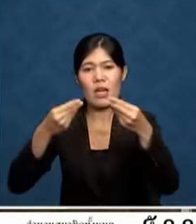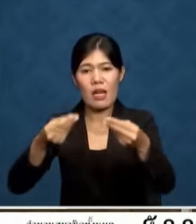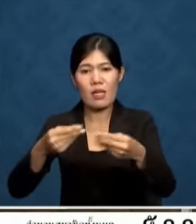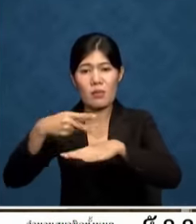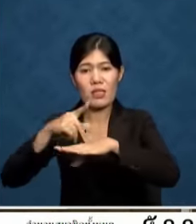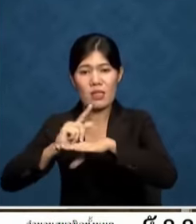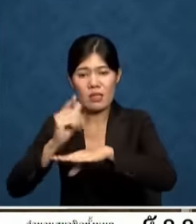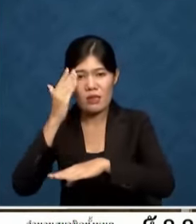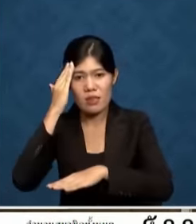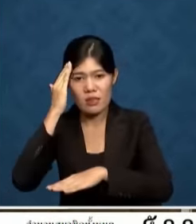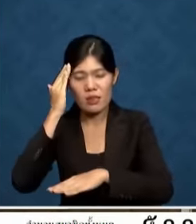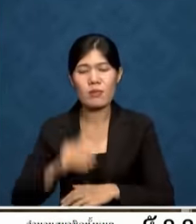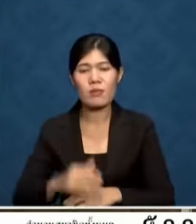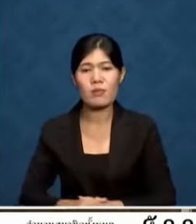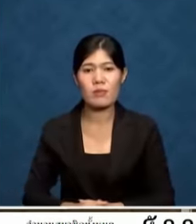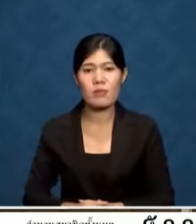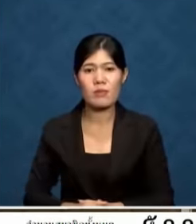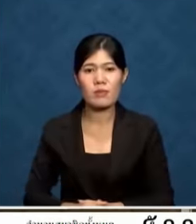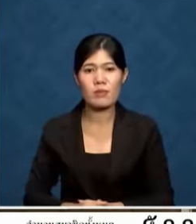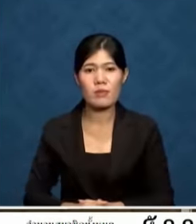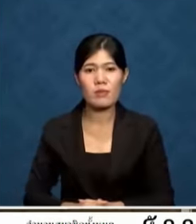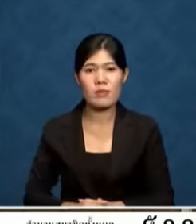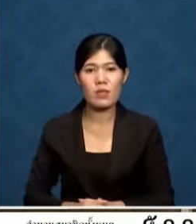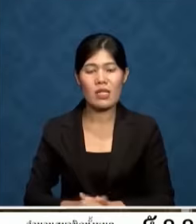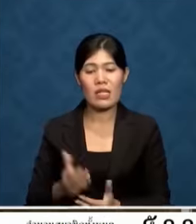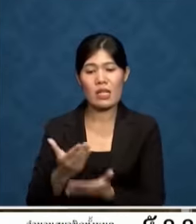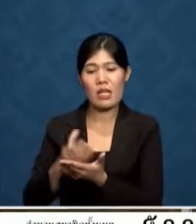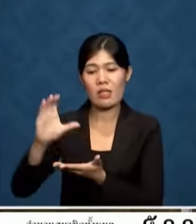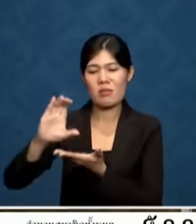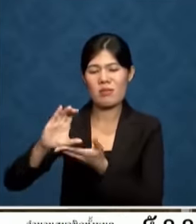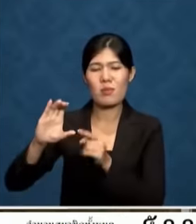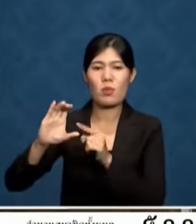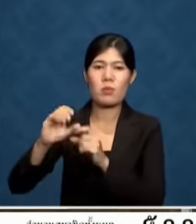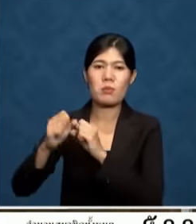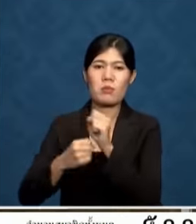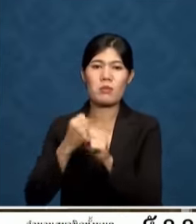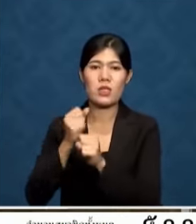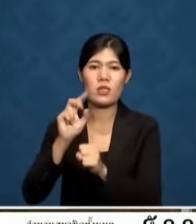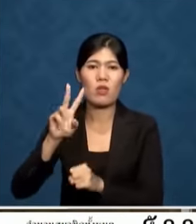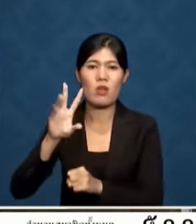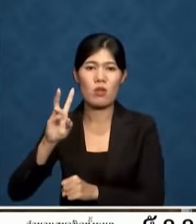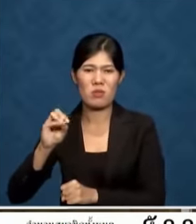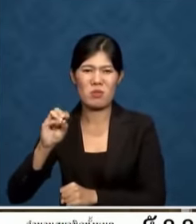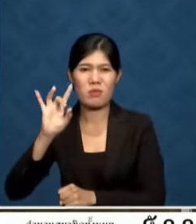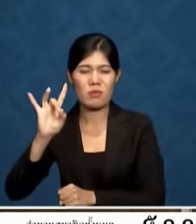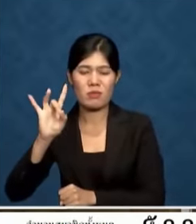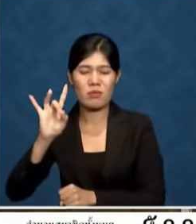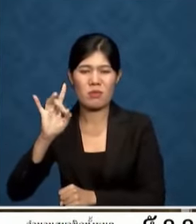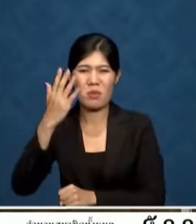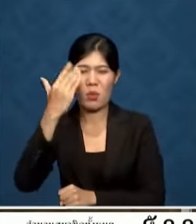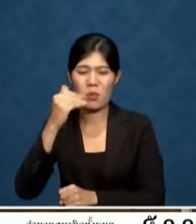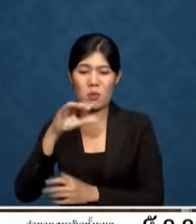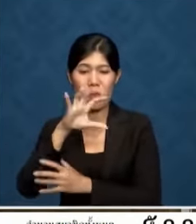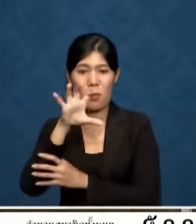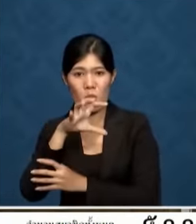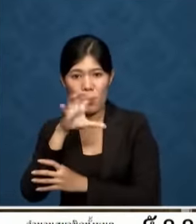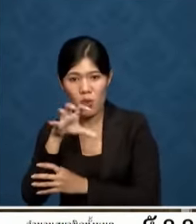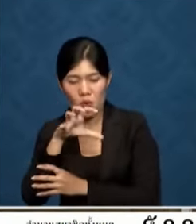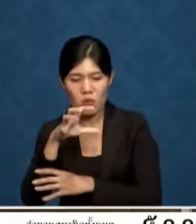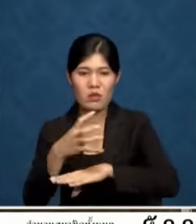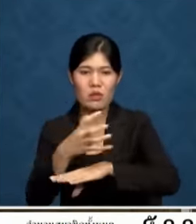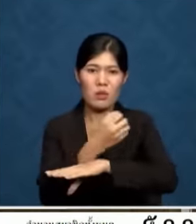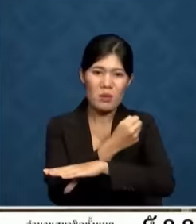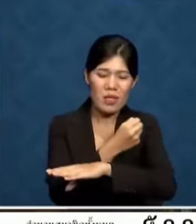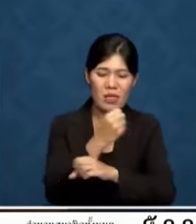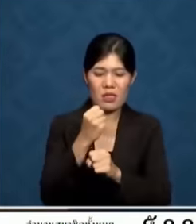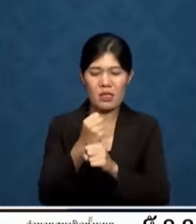ครับว่างบ 68มันเหมือนงบเป็ดขี้เรรเพราะทั้งหลอกสภาทั้งทำสัด